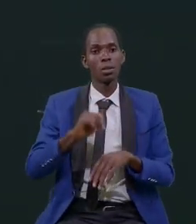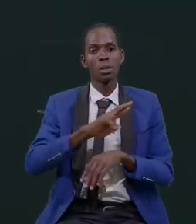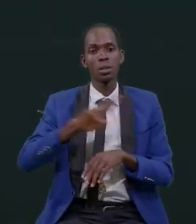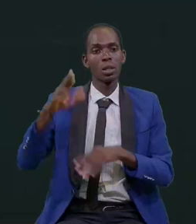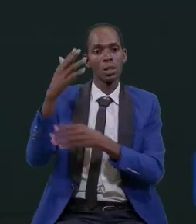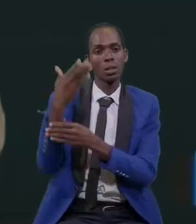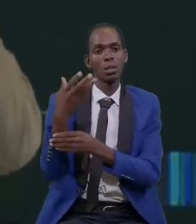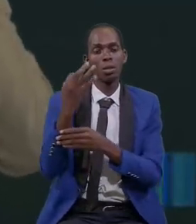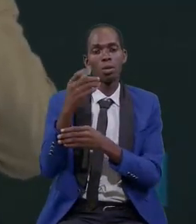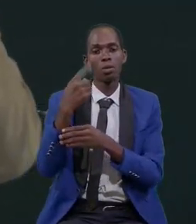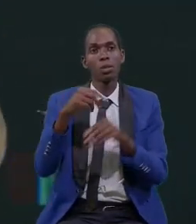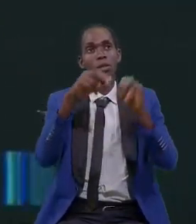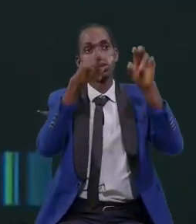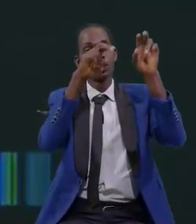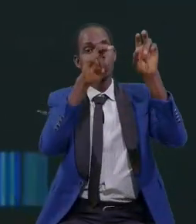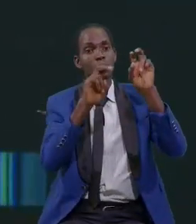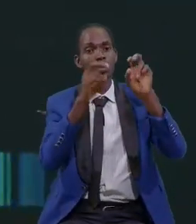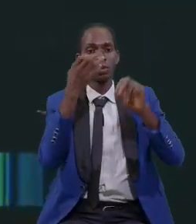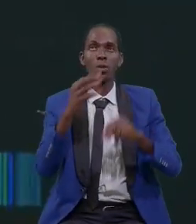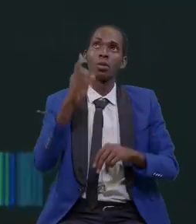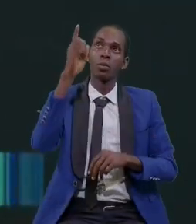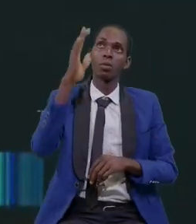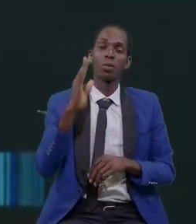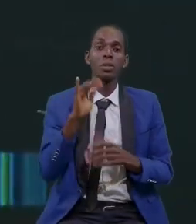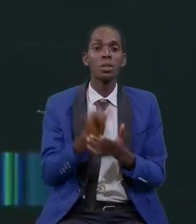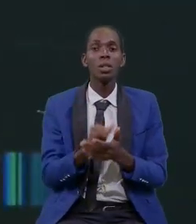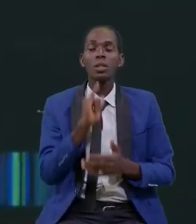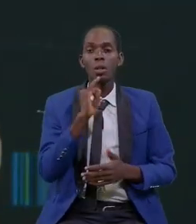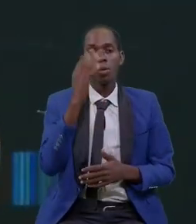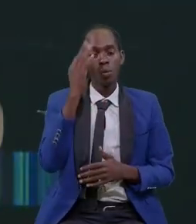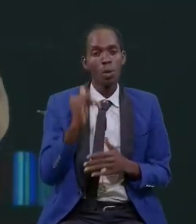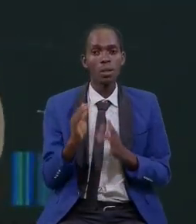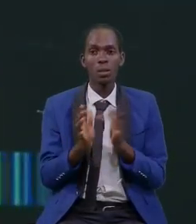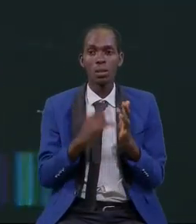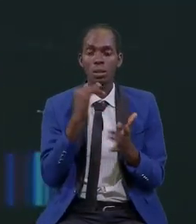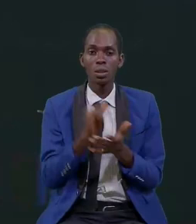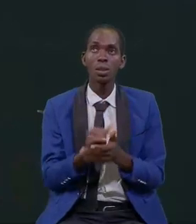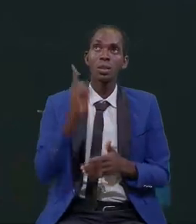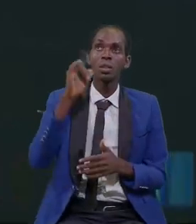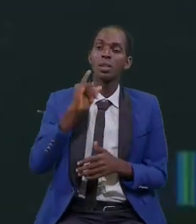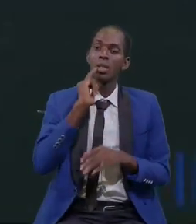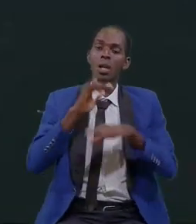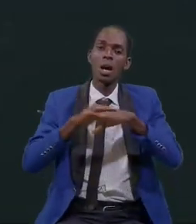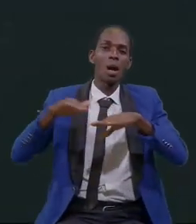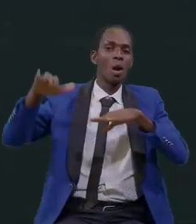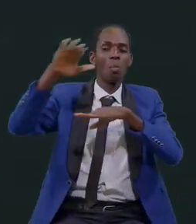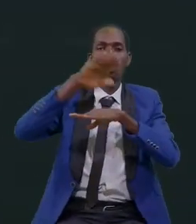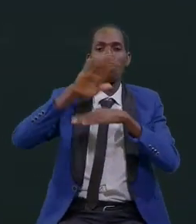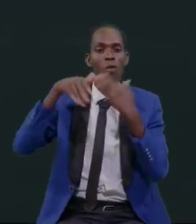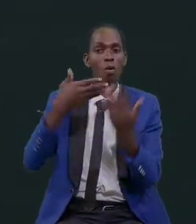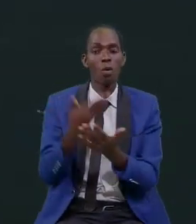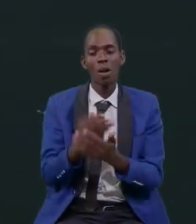Dieu. C'est qui Jésus est? Il est au-dessus de tous et tout ce